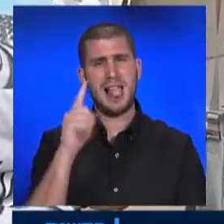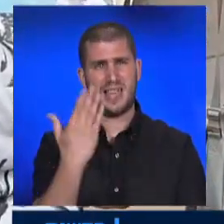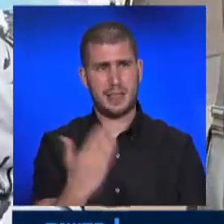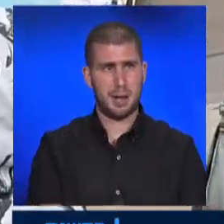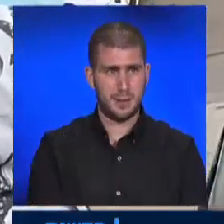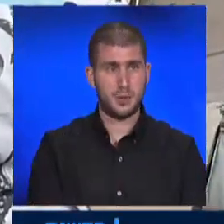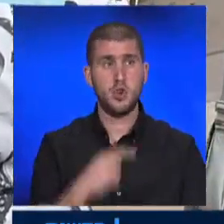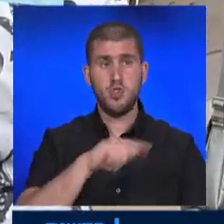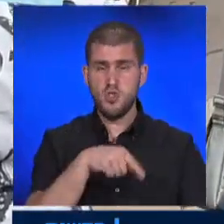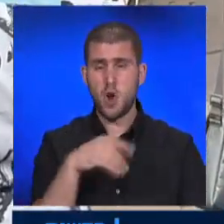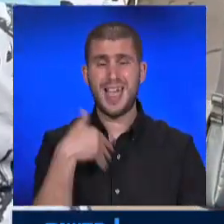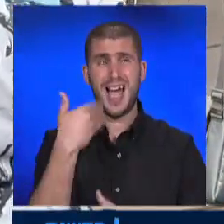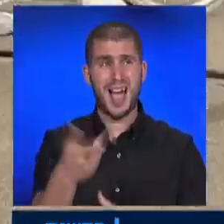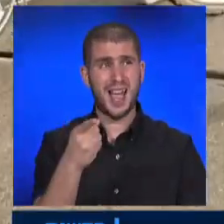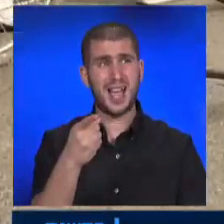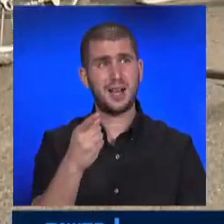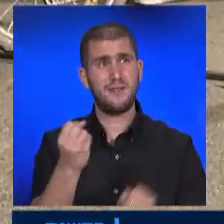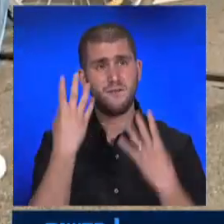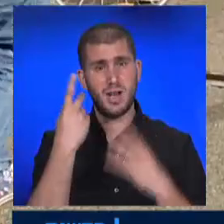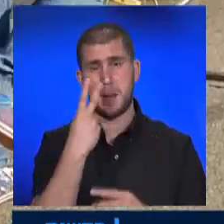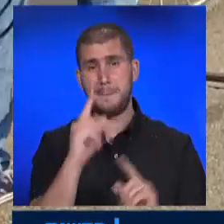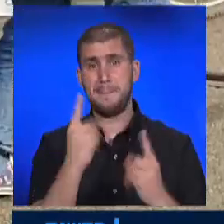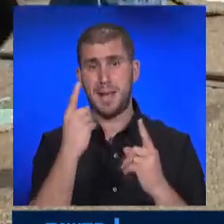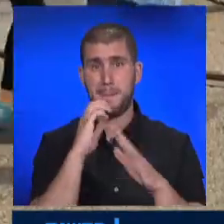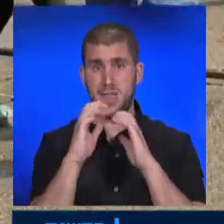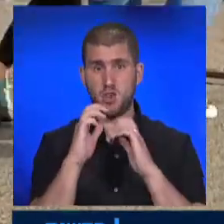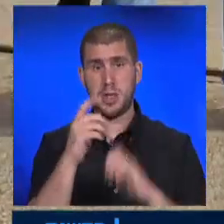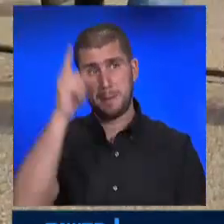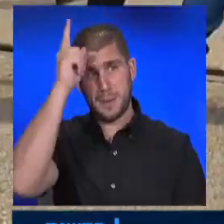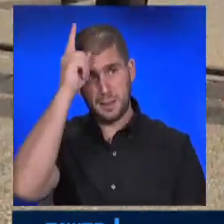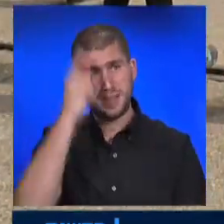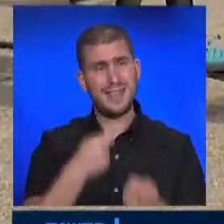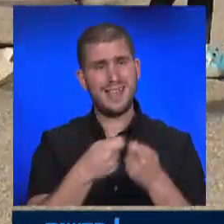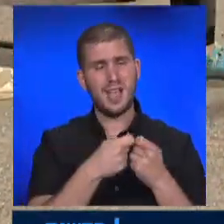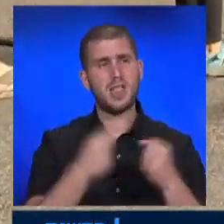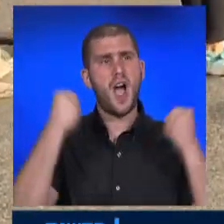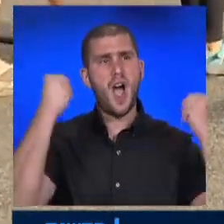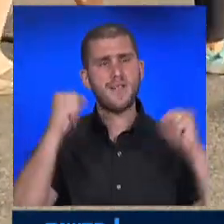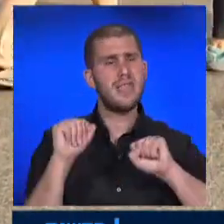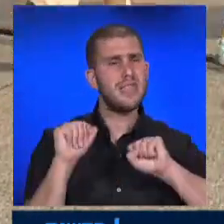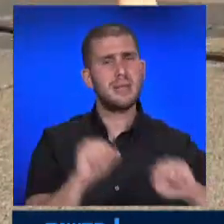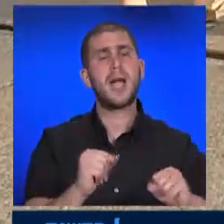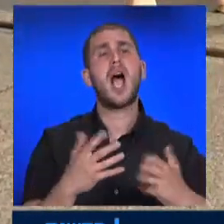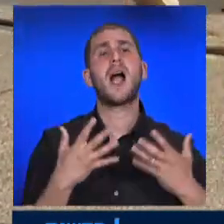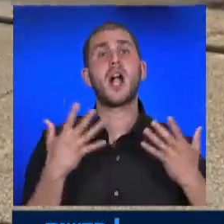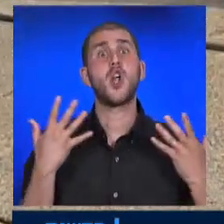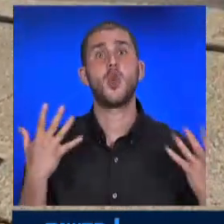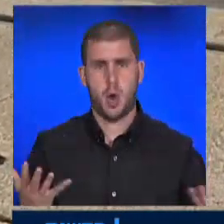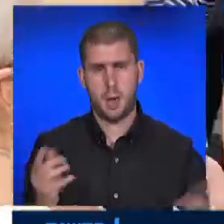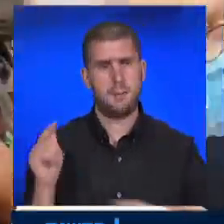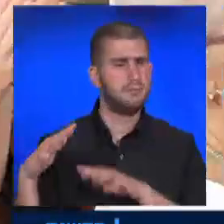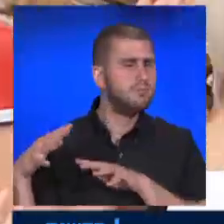שעות אחדות בלבד אחרי היוודע המקרה כאן בתקשורת הגרמנית, התארגנה לה הפגנת תמיכה ענקית. הגיעו